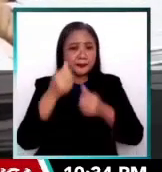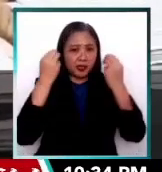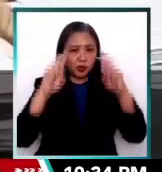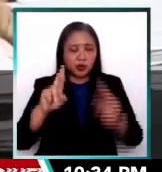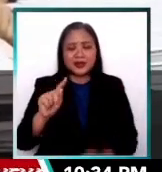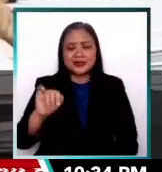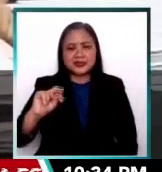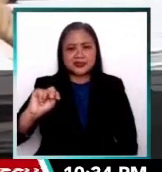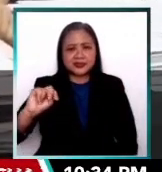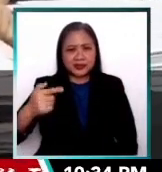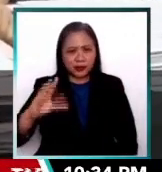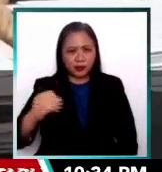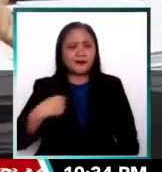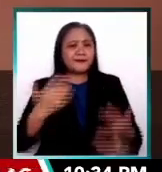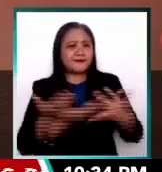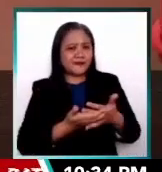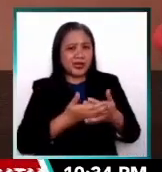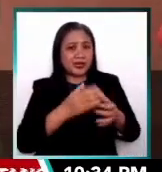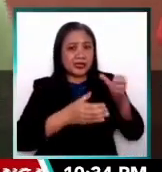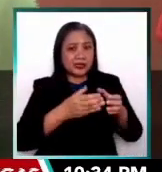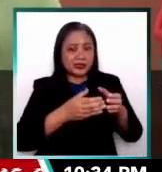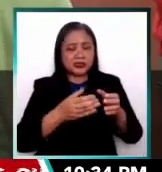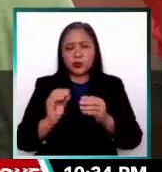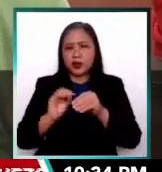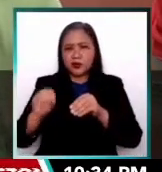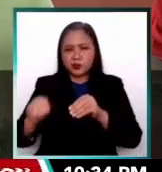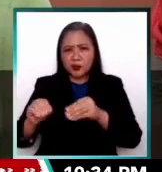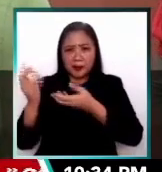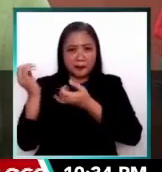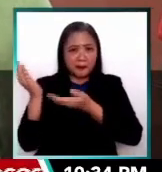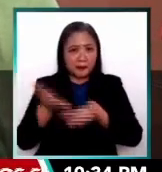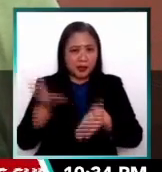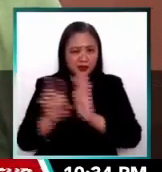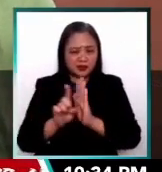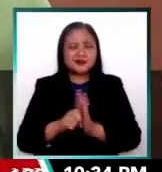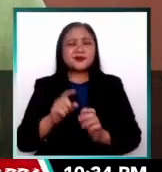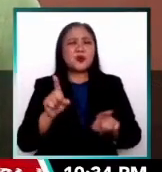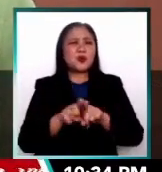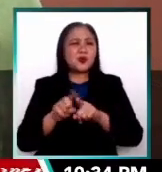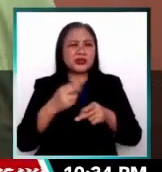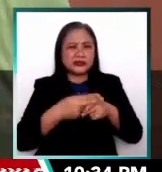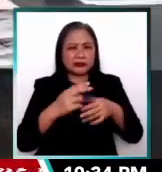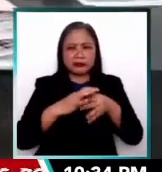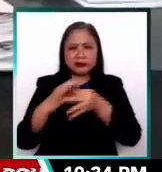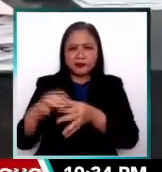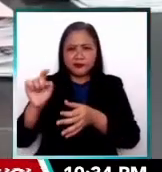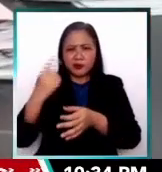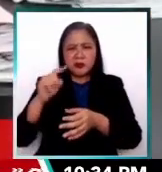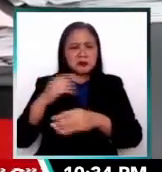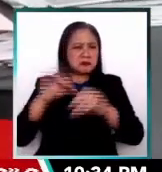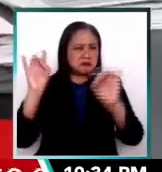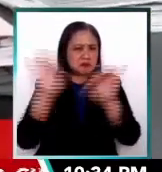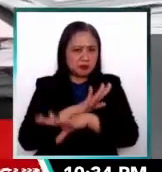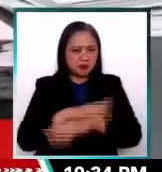2 kaso laban sa agricultural smugglers. Kaya naniniwala si Chanco na idinadawit lang ang kanyang pangalan para bawian siya. Navotas